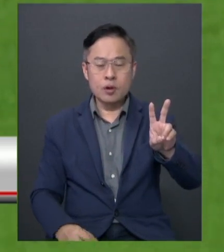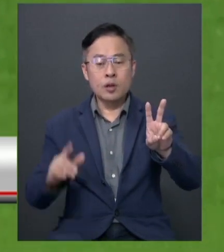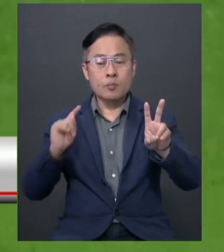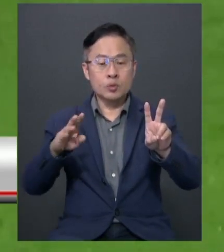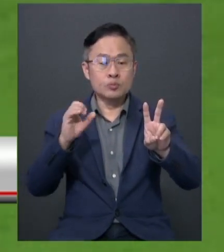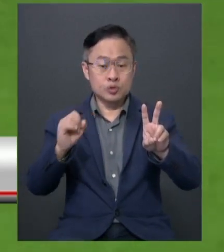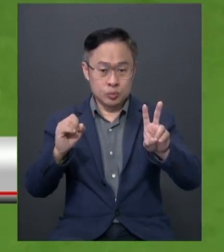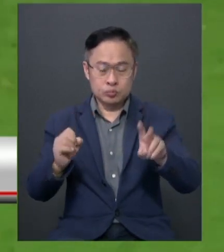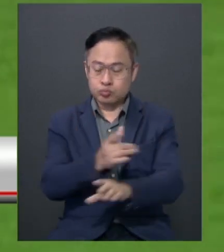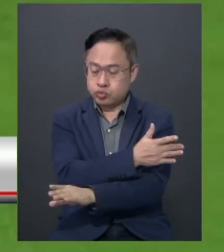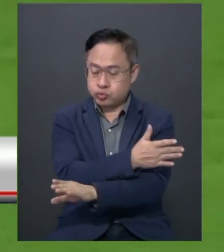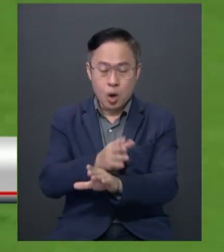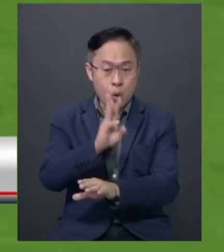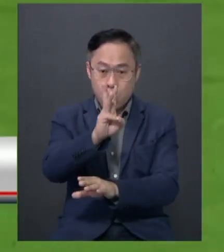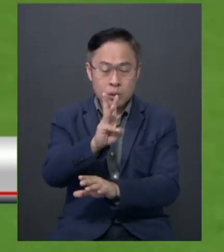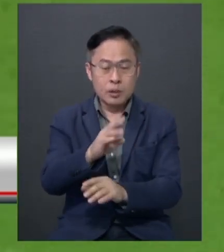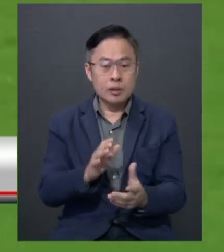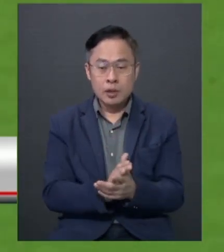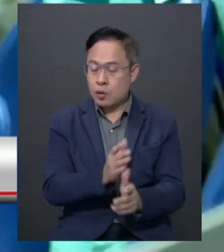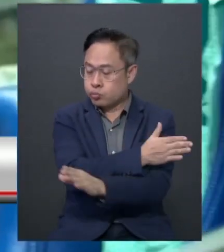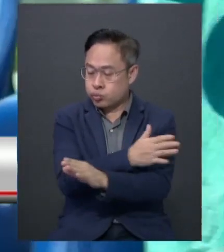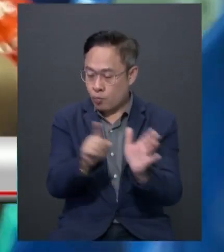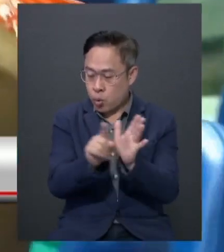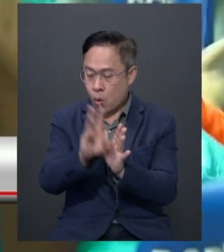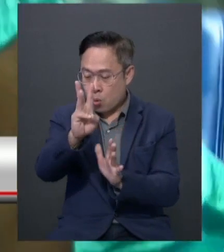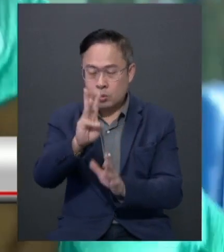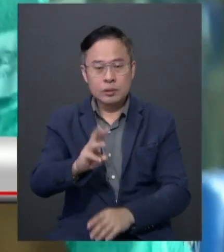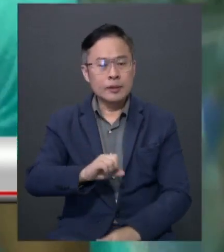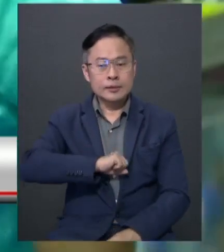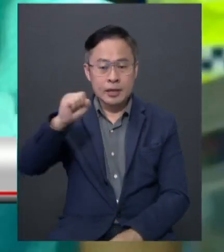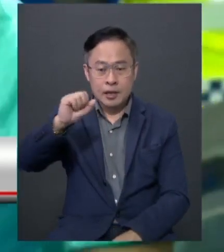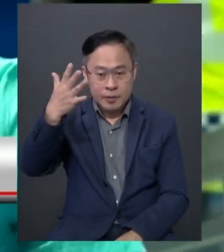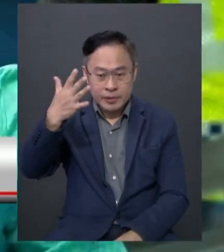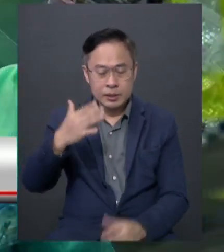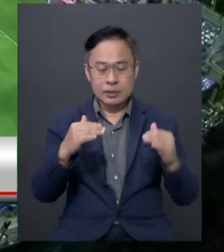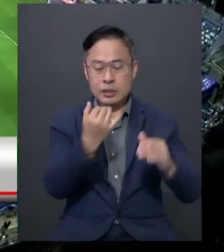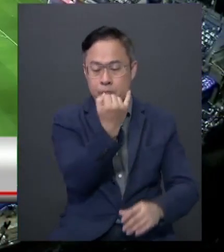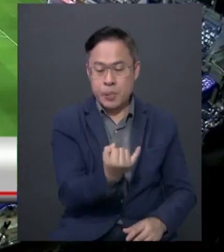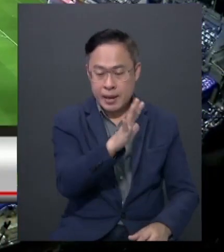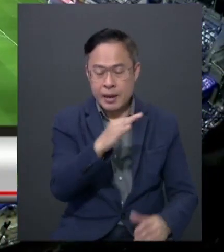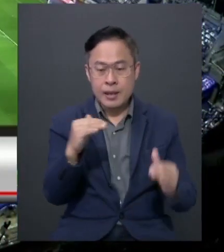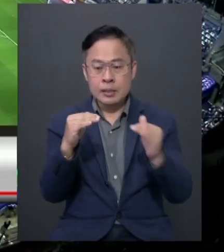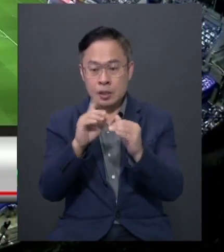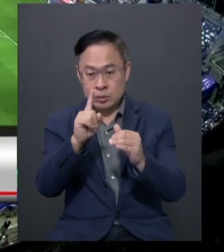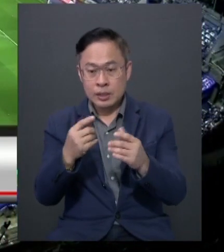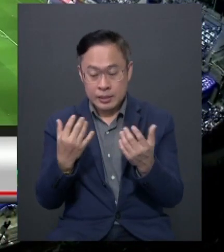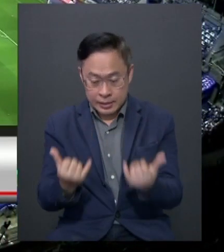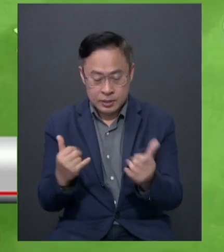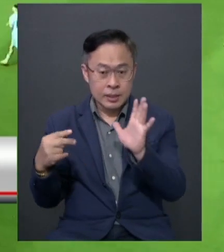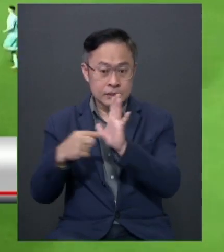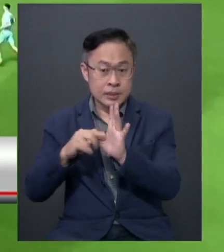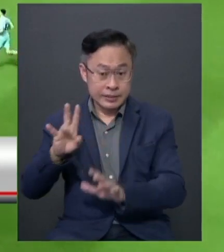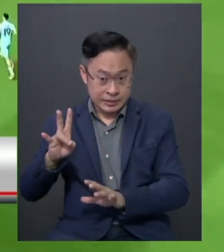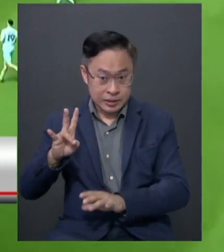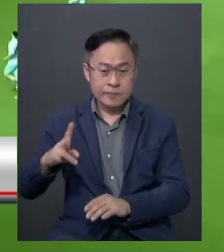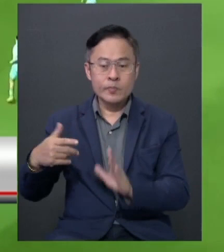6นัดที่ผ่านมาเนี่ยบุรีรัมย์แพ้ไป5เสมอ1นะฮะด้านนี้ก็ปลดล็อกชนะได้แล้วครับแล้วก็เป็นจ่าฝูงต่อเนื่องนะครับทำสถิติไร้พ่าย